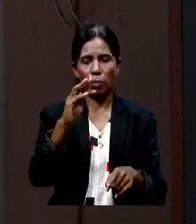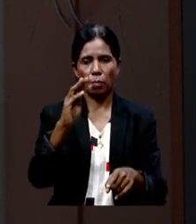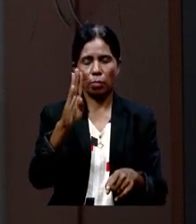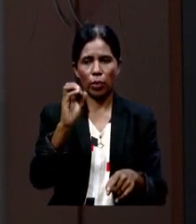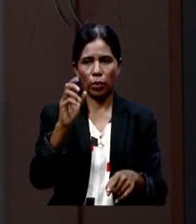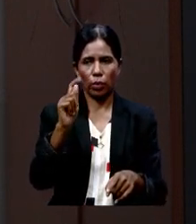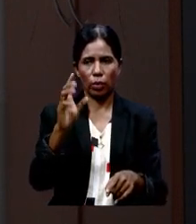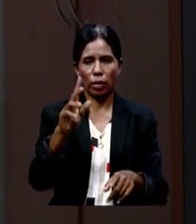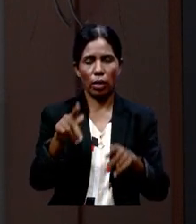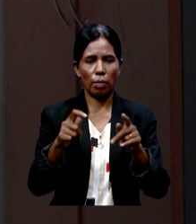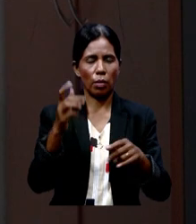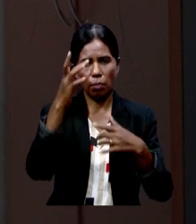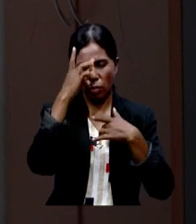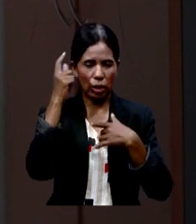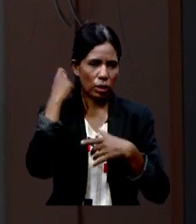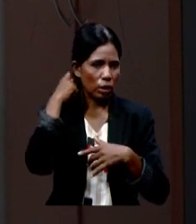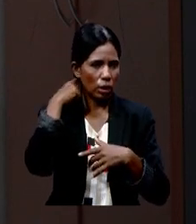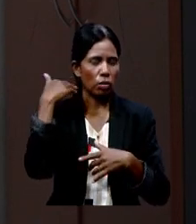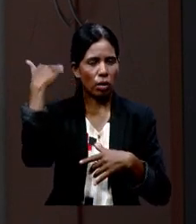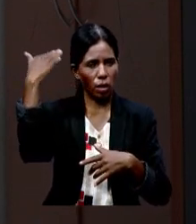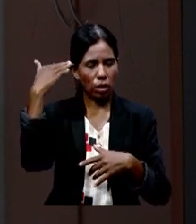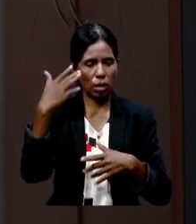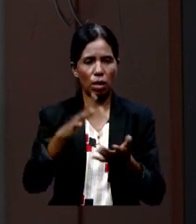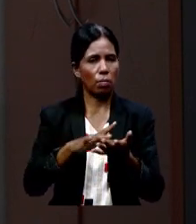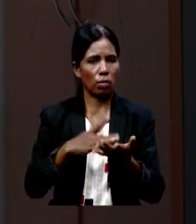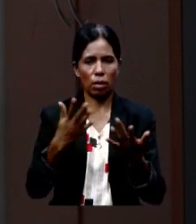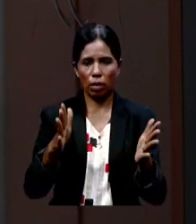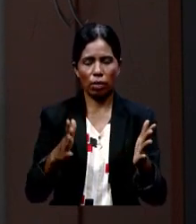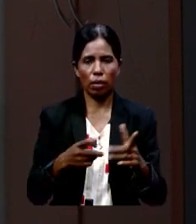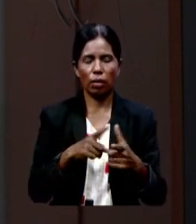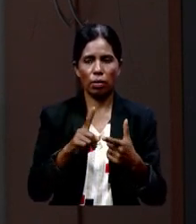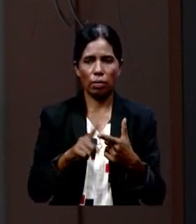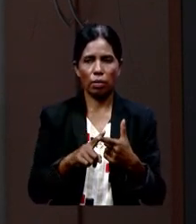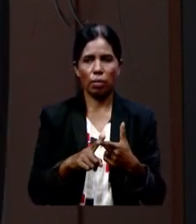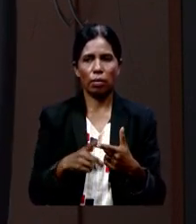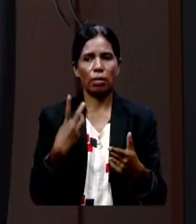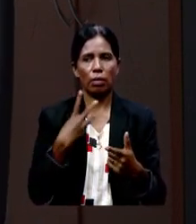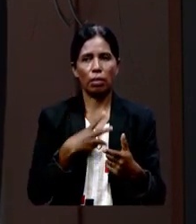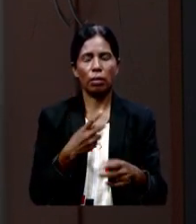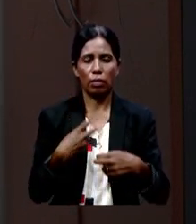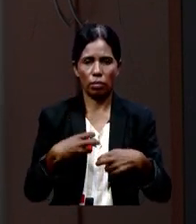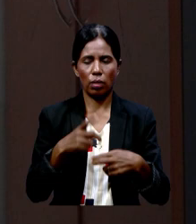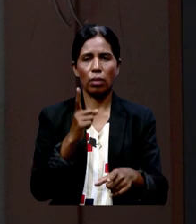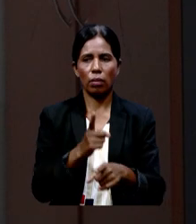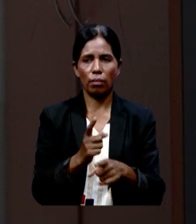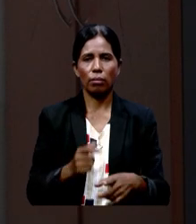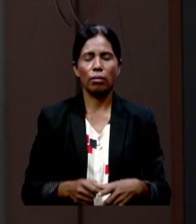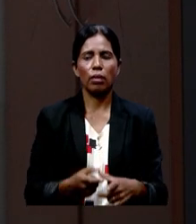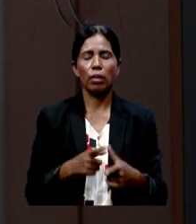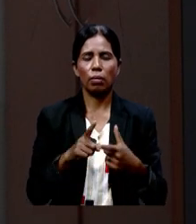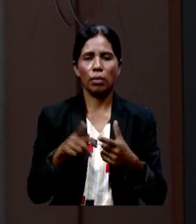be ematensan sila. Ito na magawa anesan stock out kita susurito. Depois ay